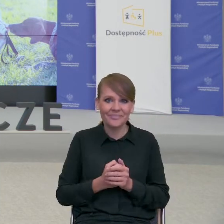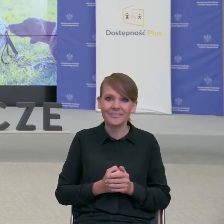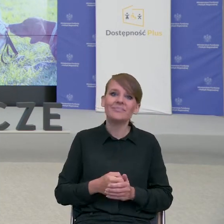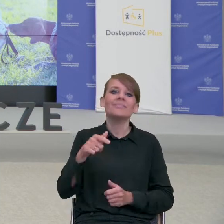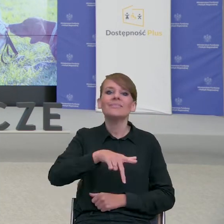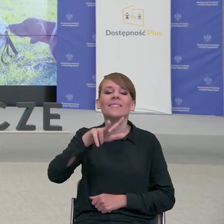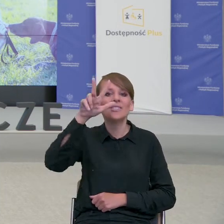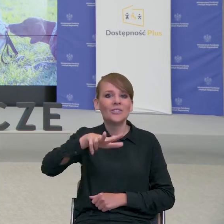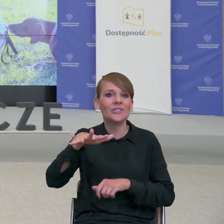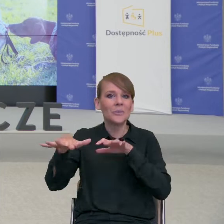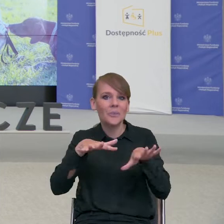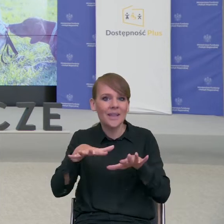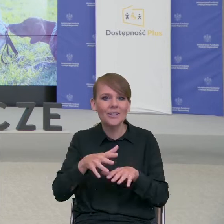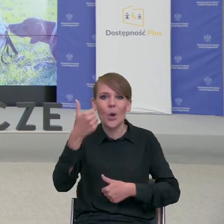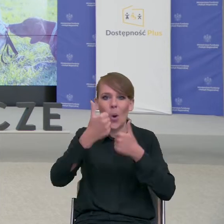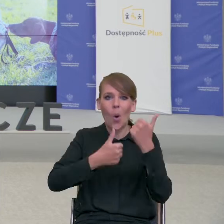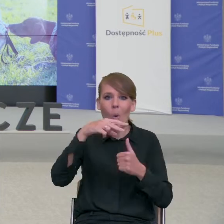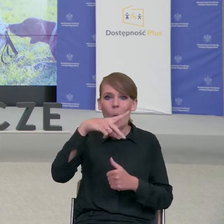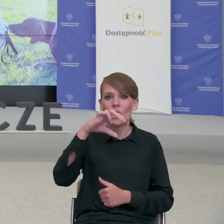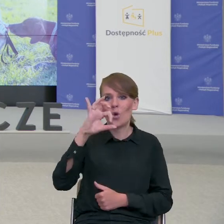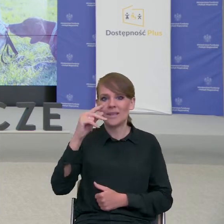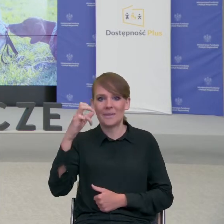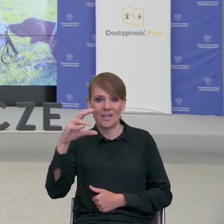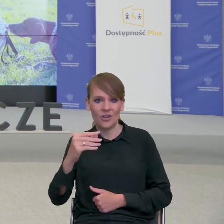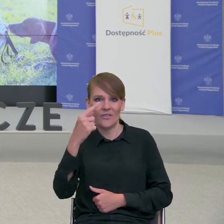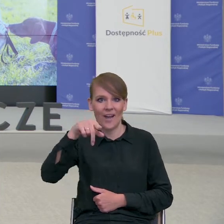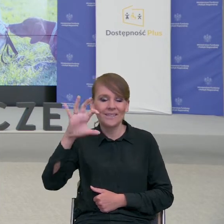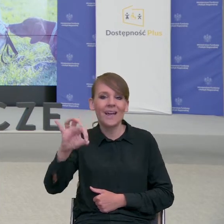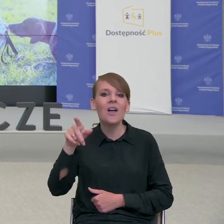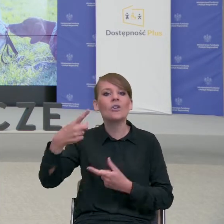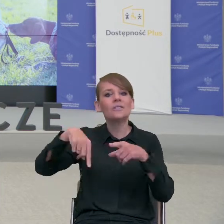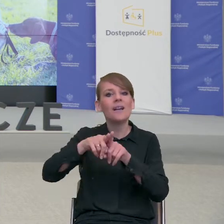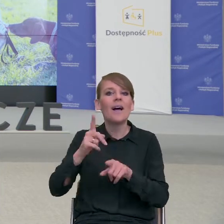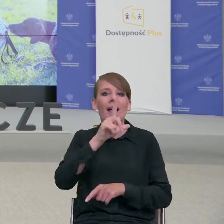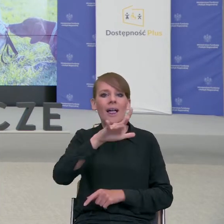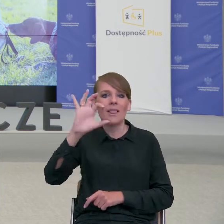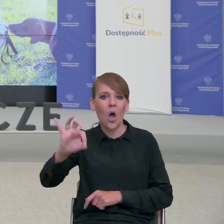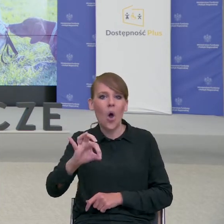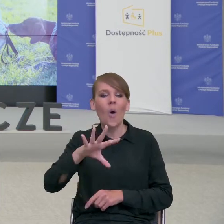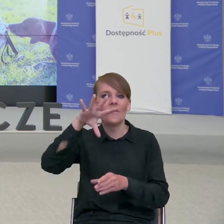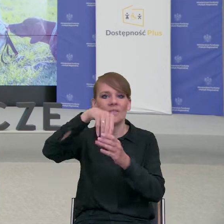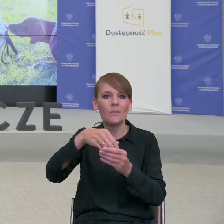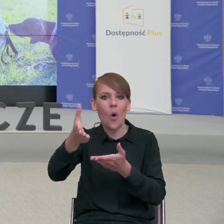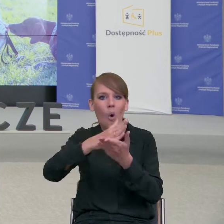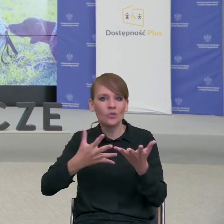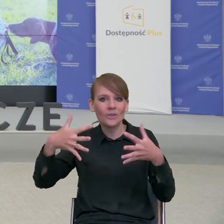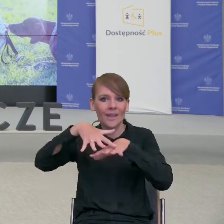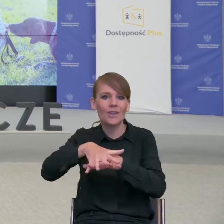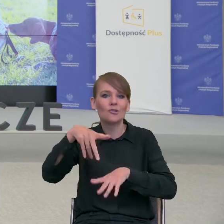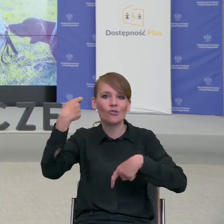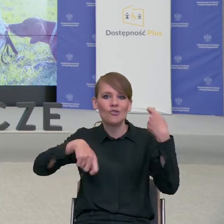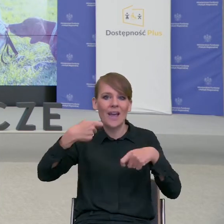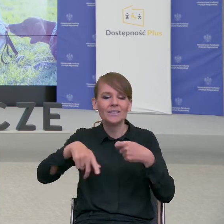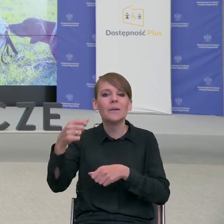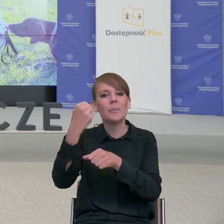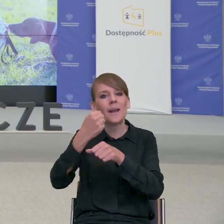w konkursie Udostępniacze 2.0 zajął zespół z Liceum Ogólnokształcącego z oddziałami integracyjnymi w Szczecinie z pracą